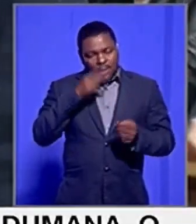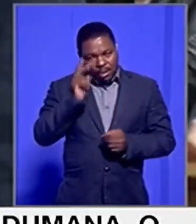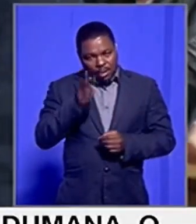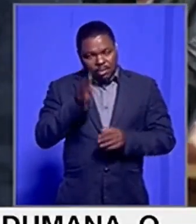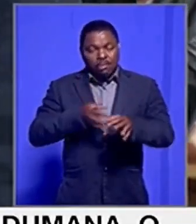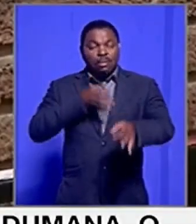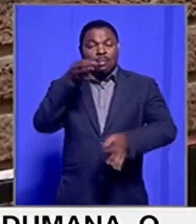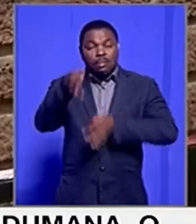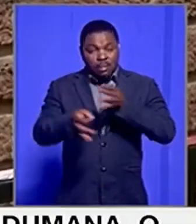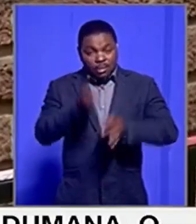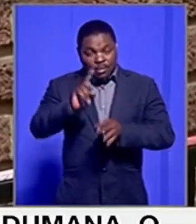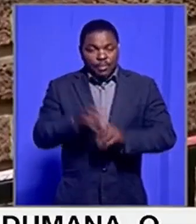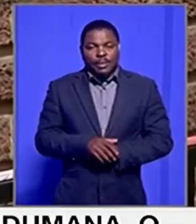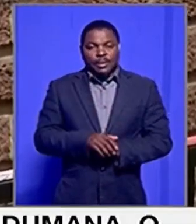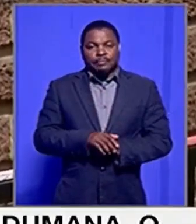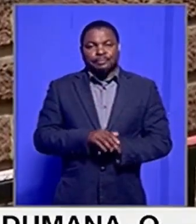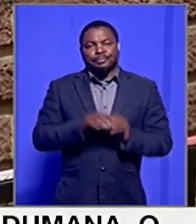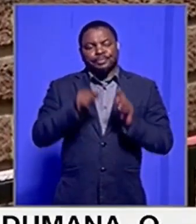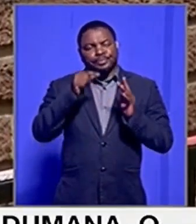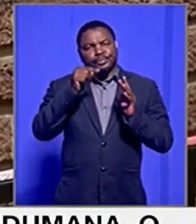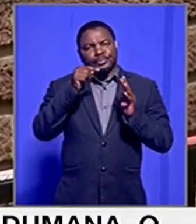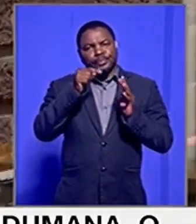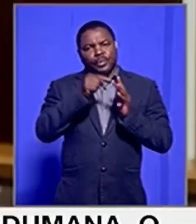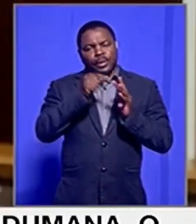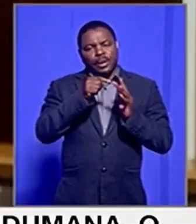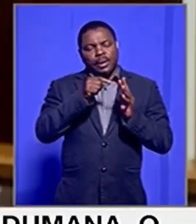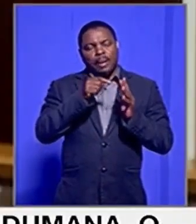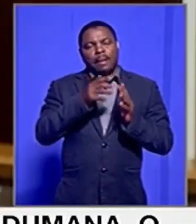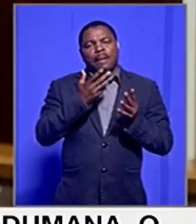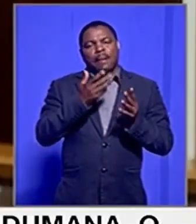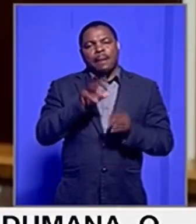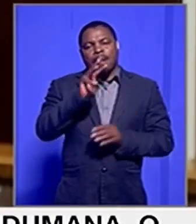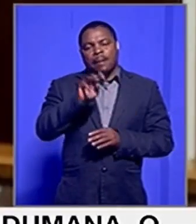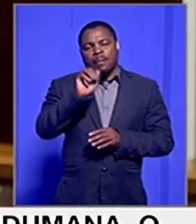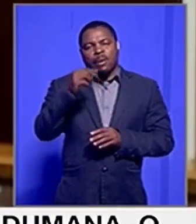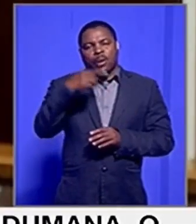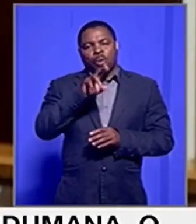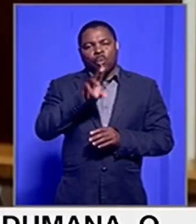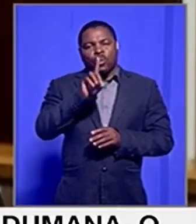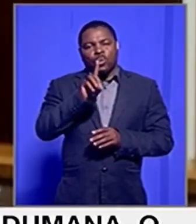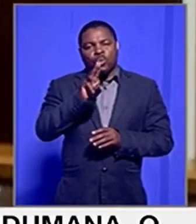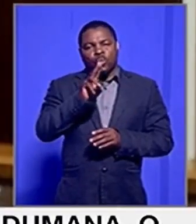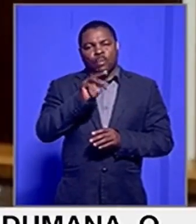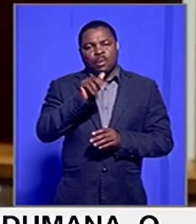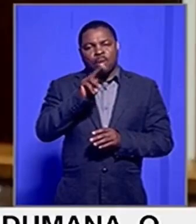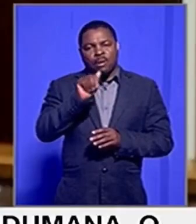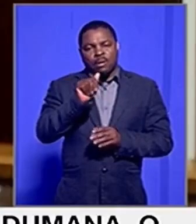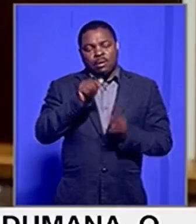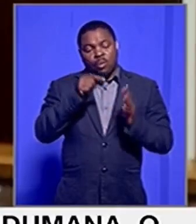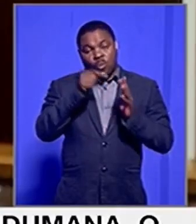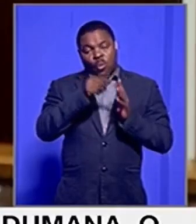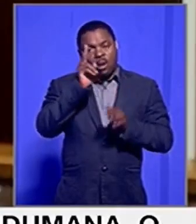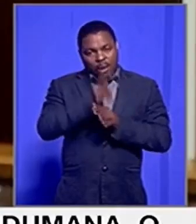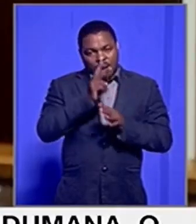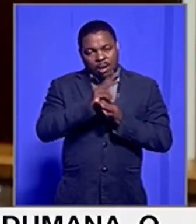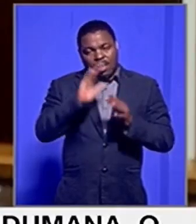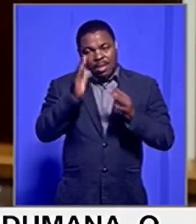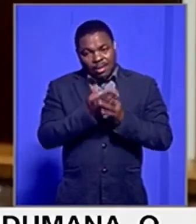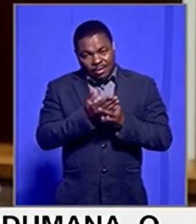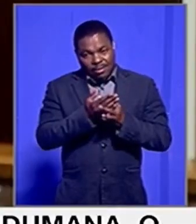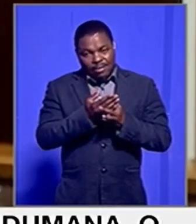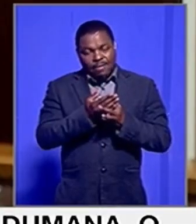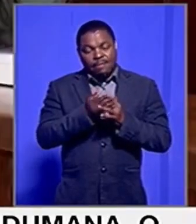hore ditatofatso kgatlano le molatofatso wa bone e leng Nandipha Magudumana o tlo feisa tatofatso ya hore o